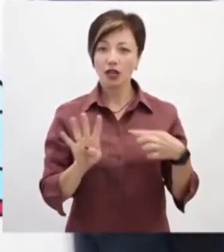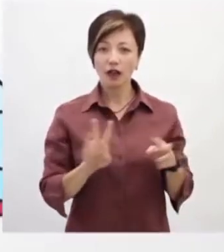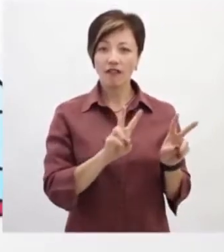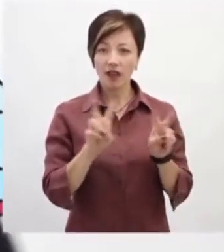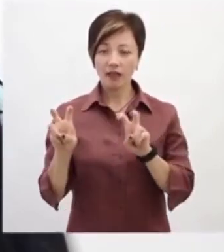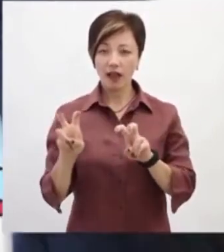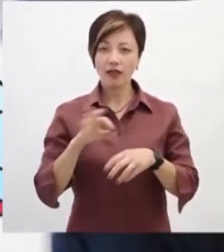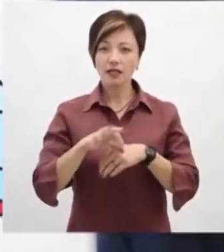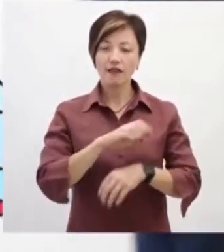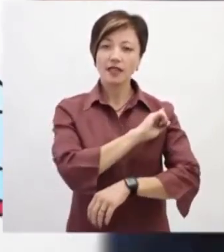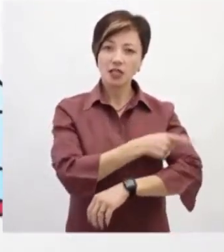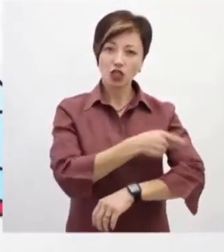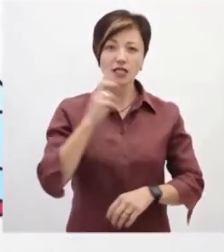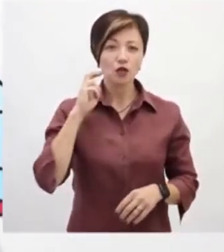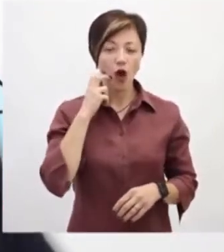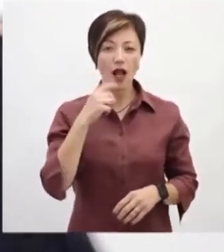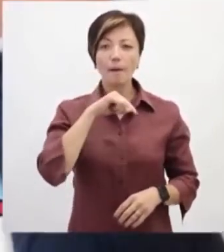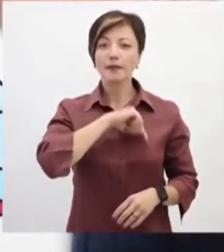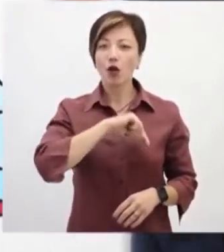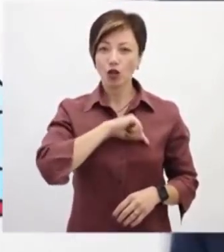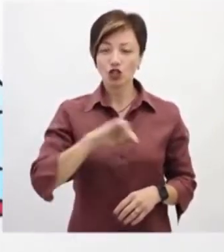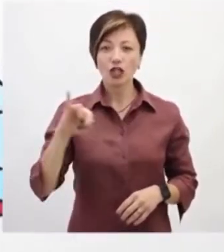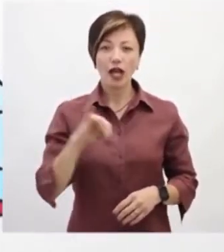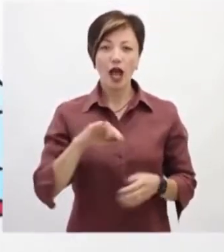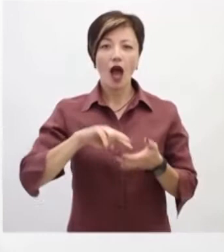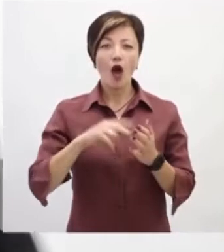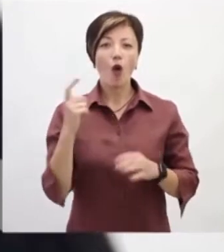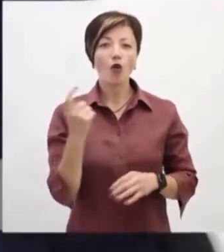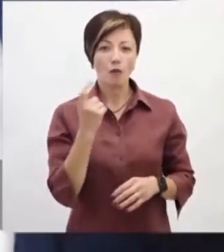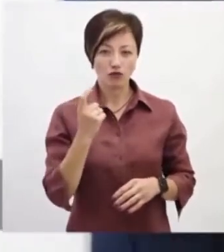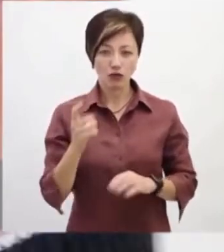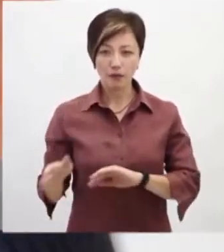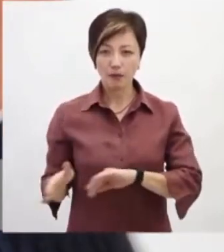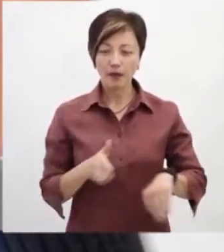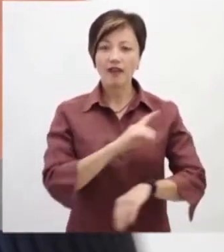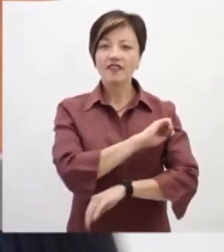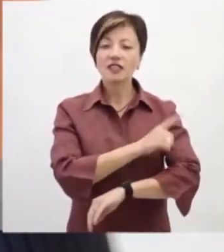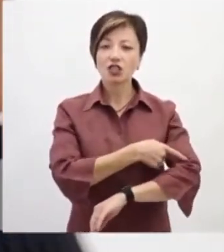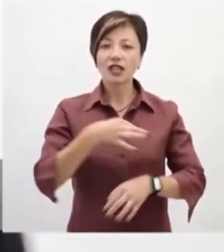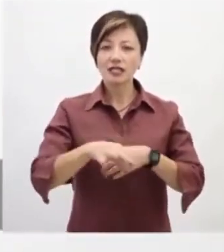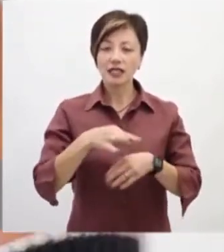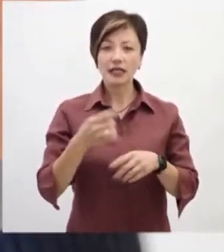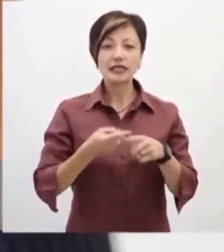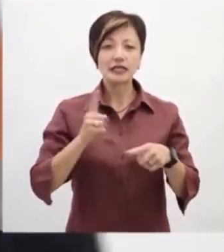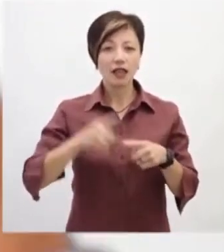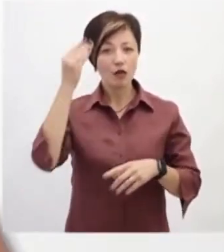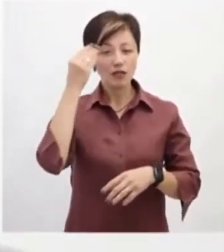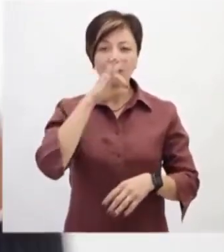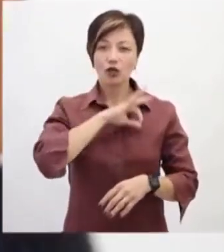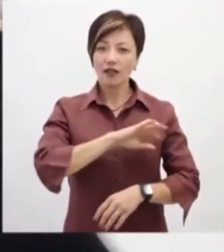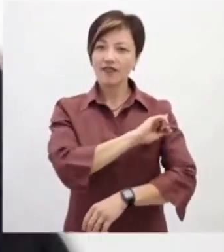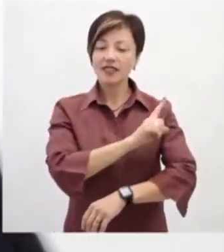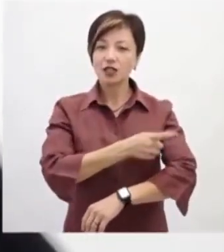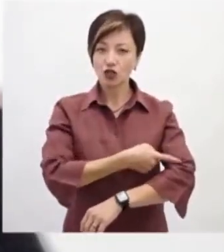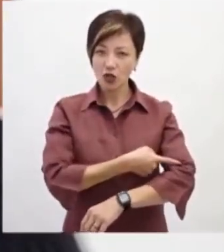– фізичне, сексуальне, психологічне та економічне. Фізичне насильство – навмисне використання фізичної